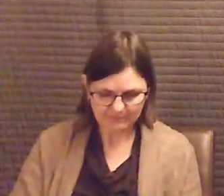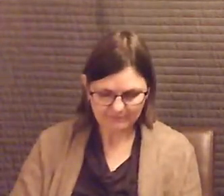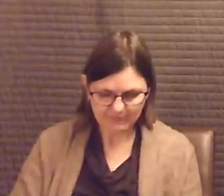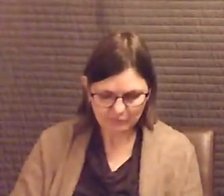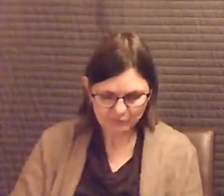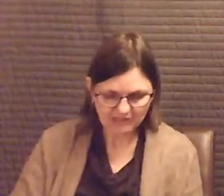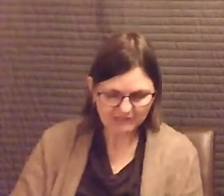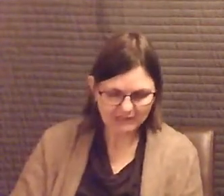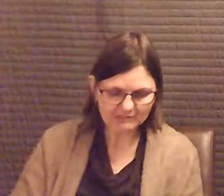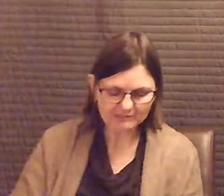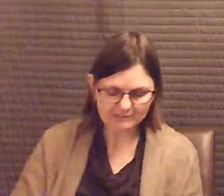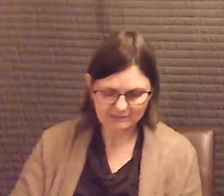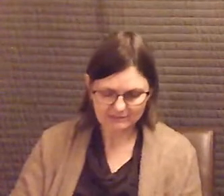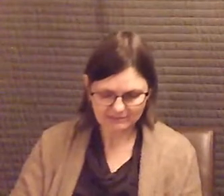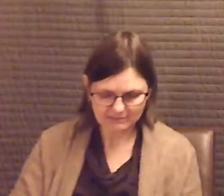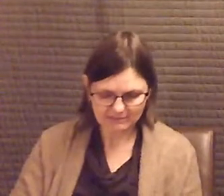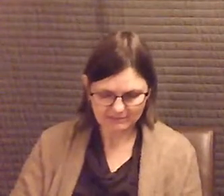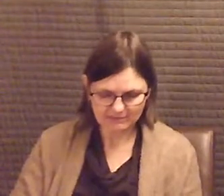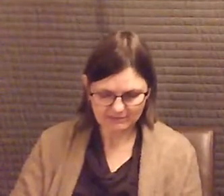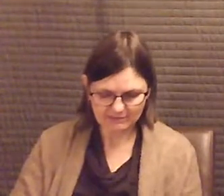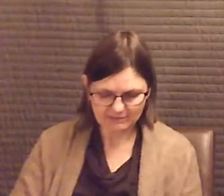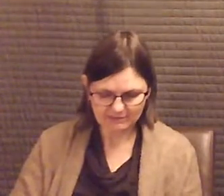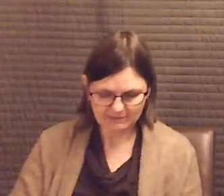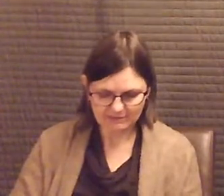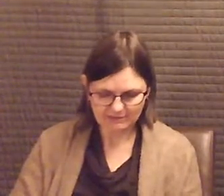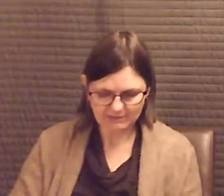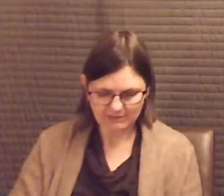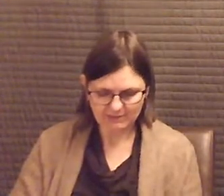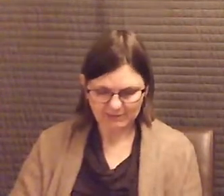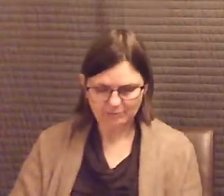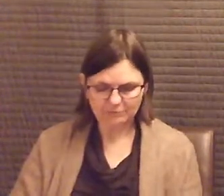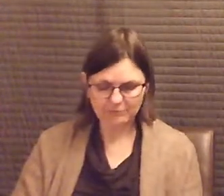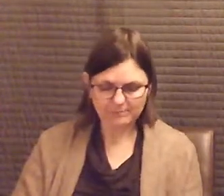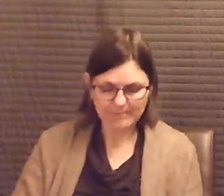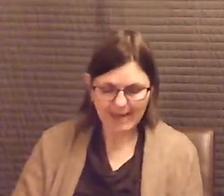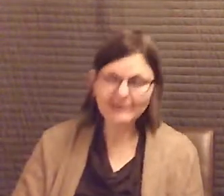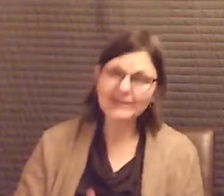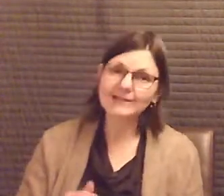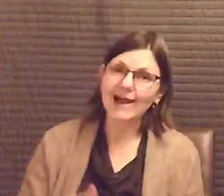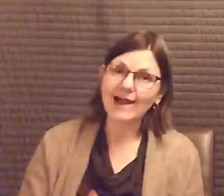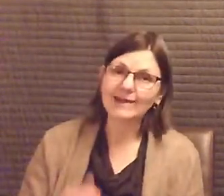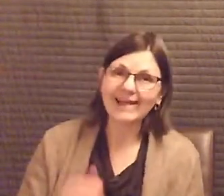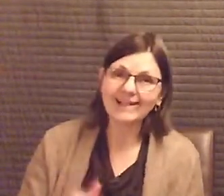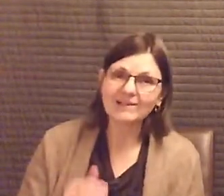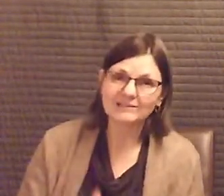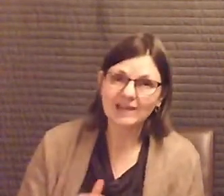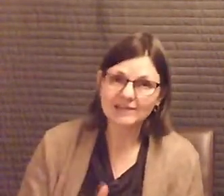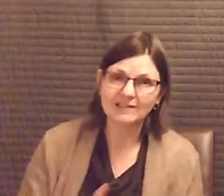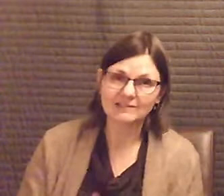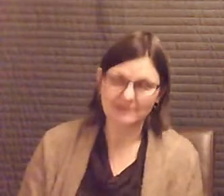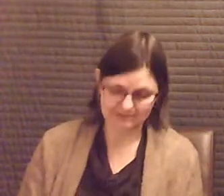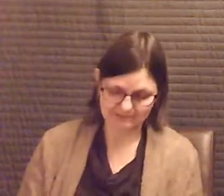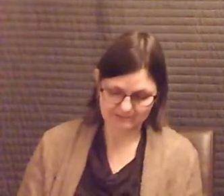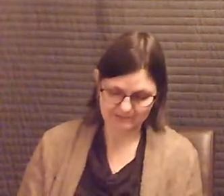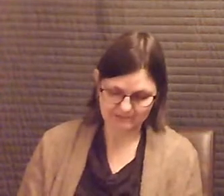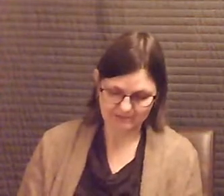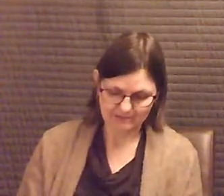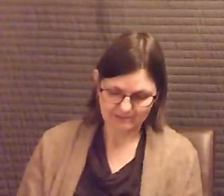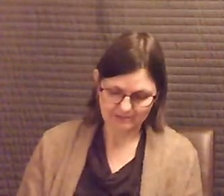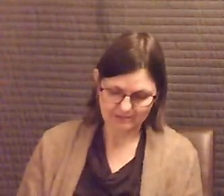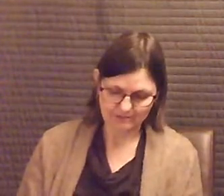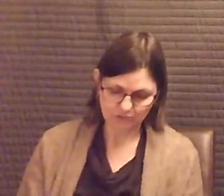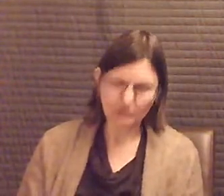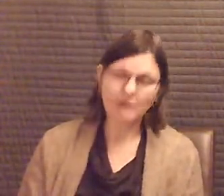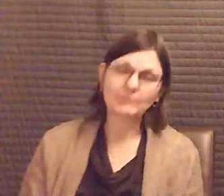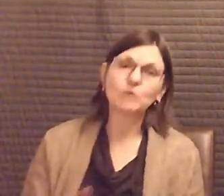zullen waarom zeg ik dat ik soorten lange de dailies maar elkaar elke dag staat waren geschoten